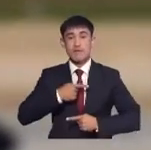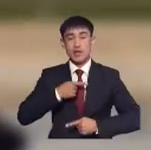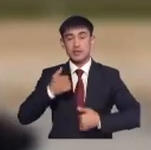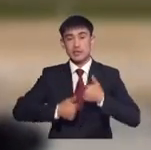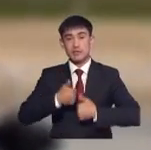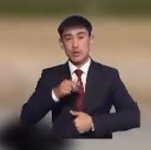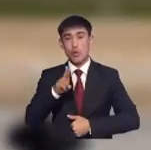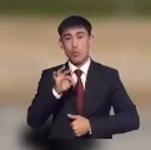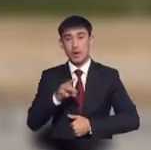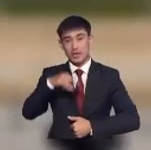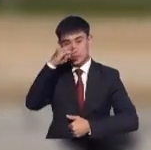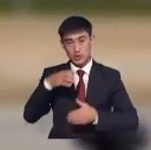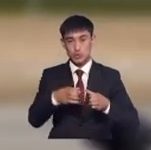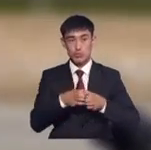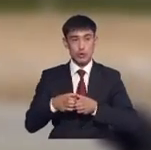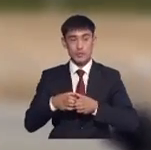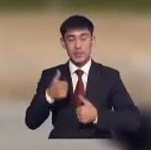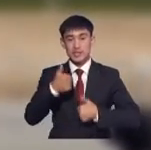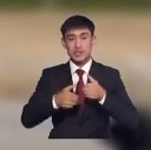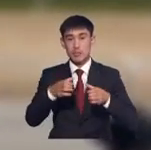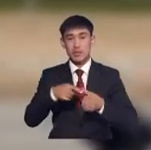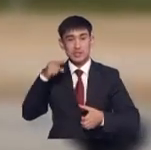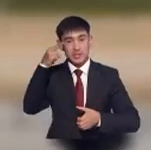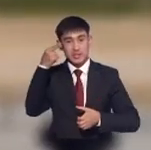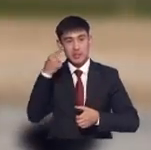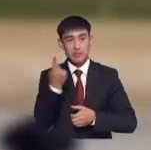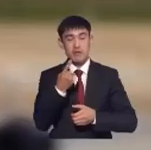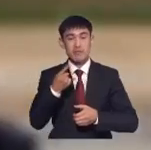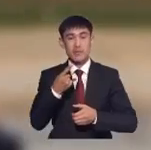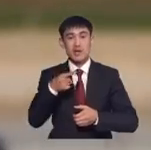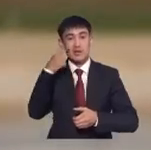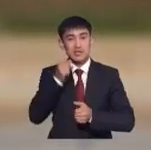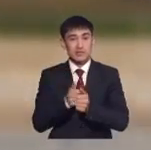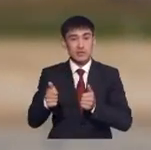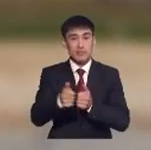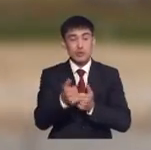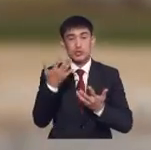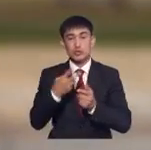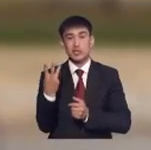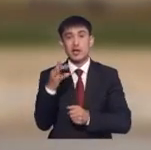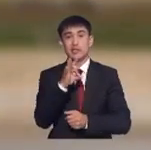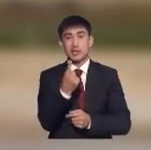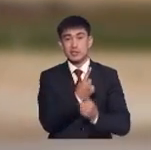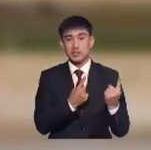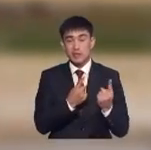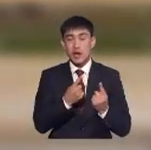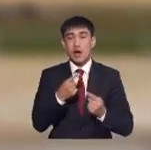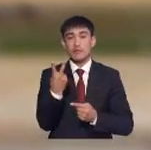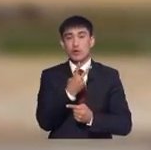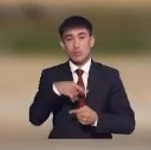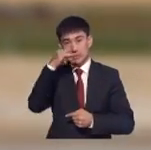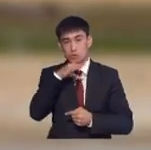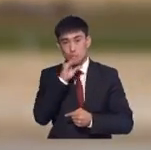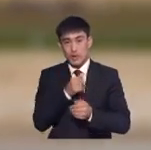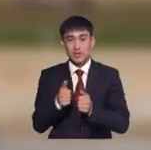по кукпару казахстанская сборная сражалась с командой из Кыргызстана. В первом тайме кыргызы вышли вперед со счетом 3-1. Во втором раунде казахстанцы